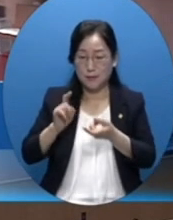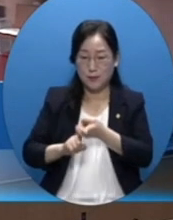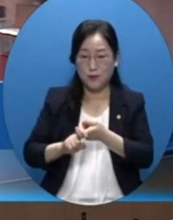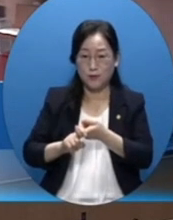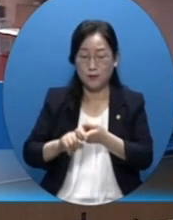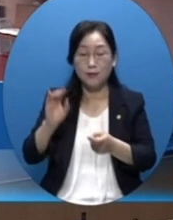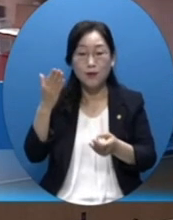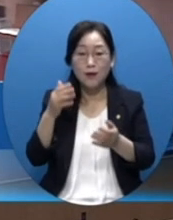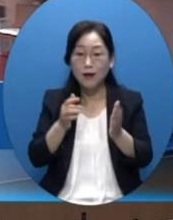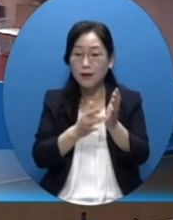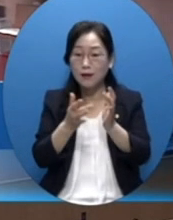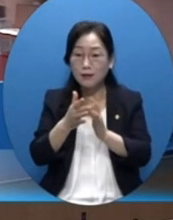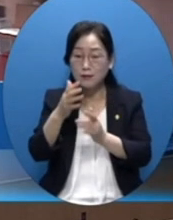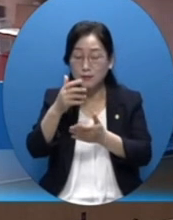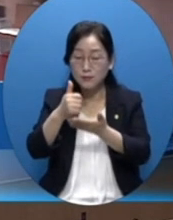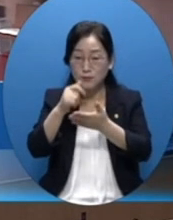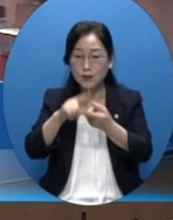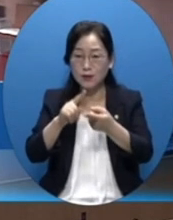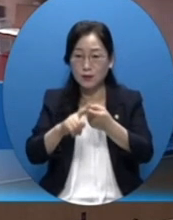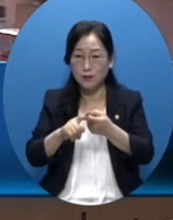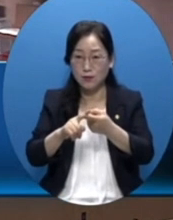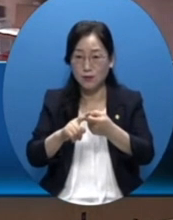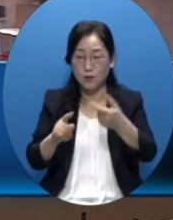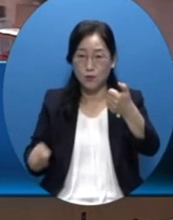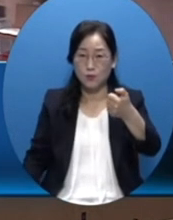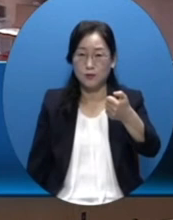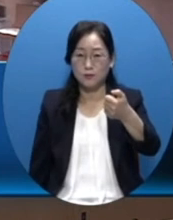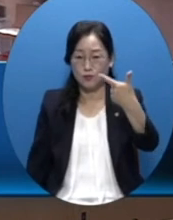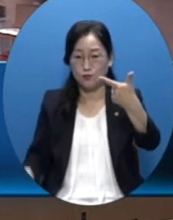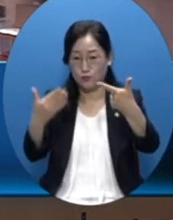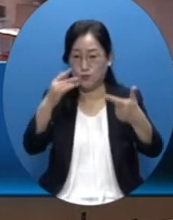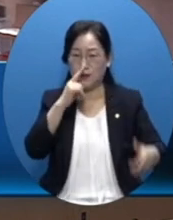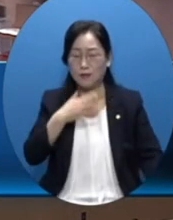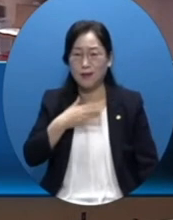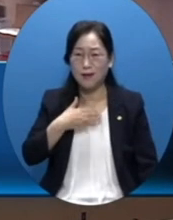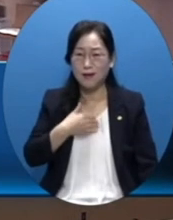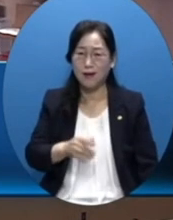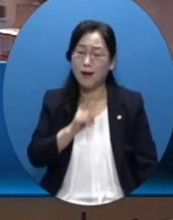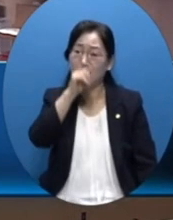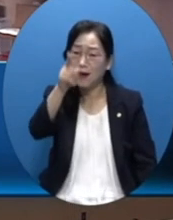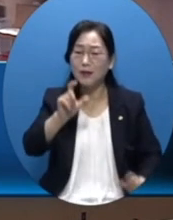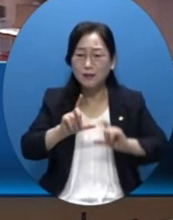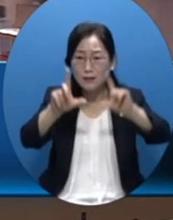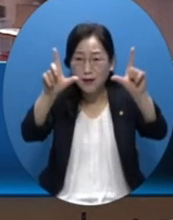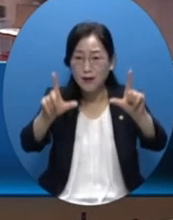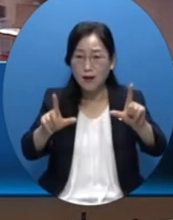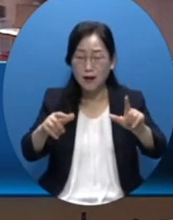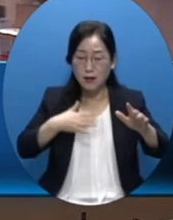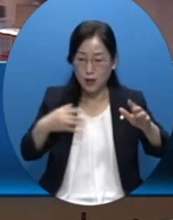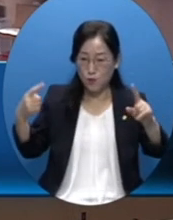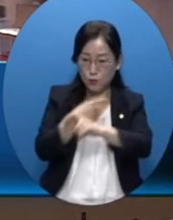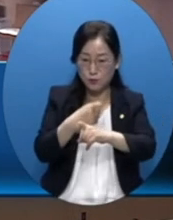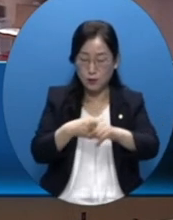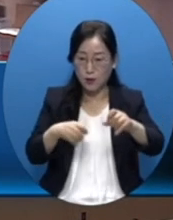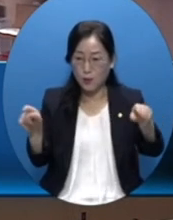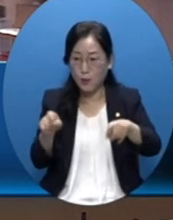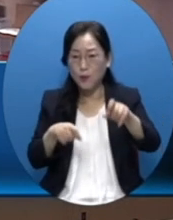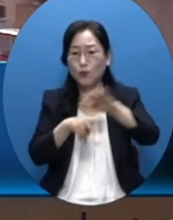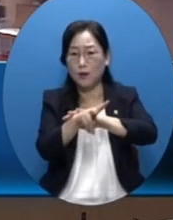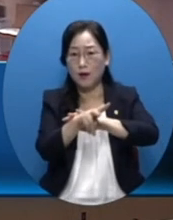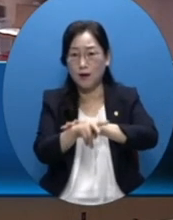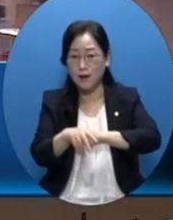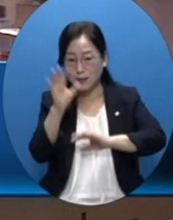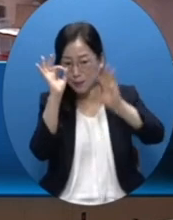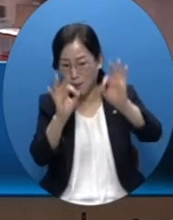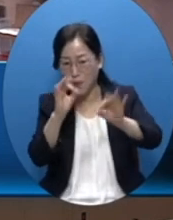대해서 달 20 50 거래를 이와 같이 고백합니다 내가 아내는 날의 내 원수들이 물러갈 린이 이것으로